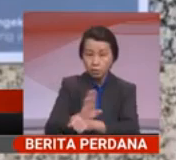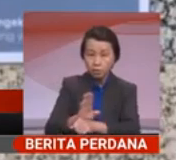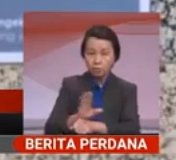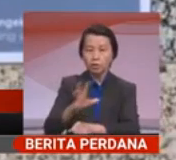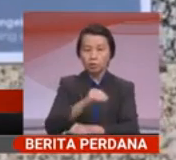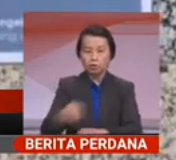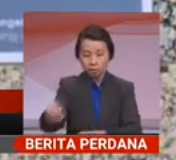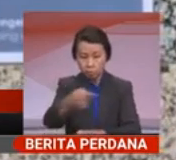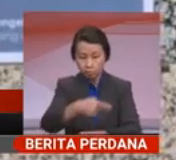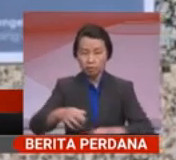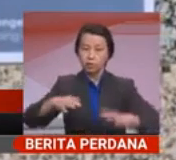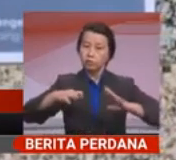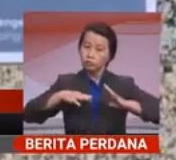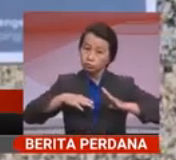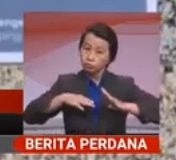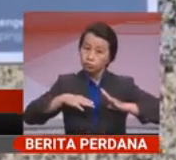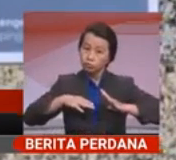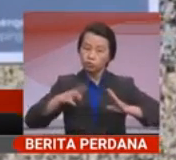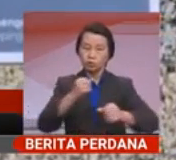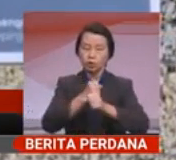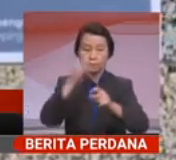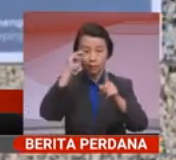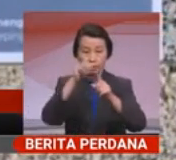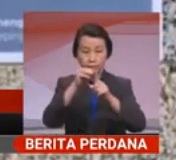serta mereka yang bercuti meraih skor